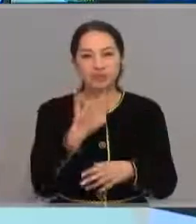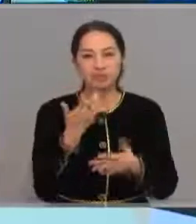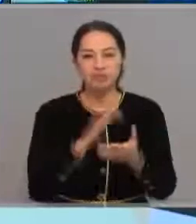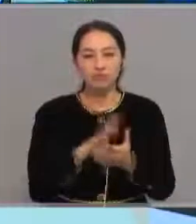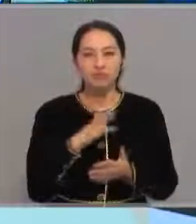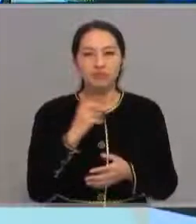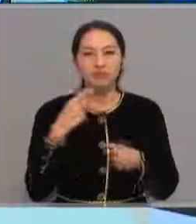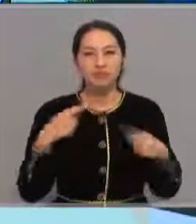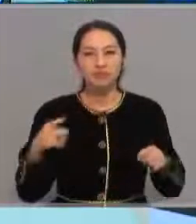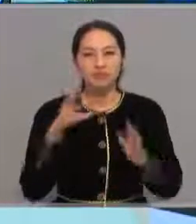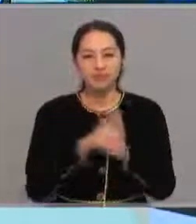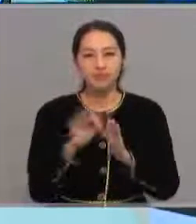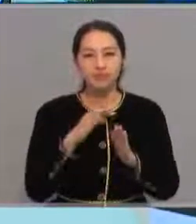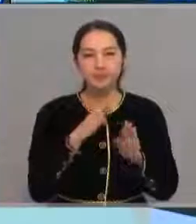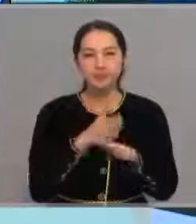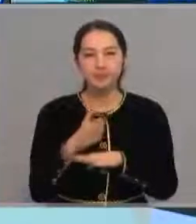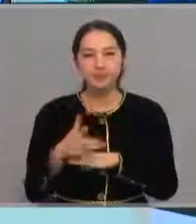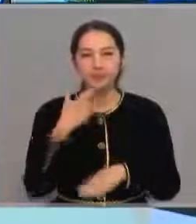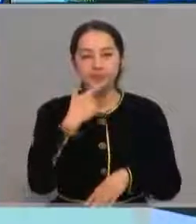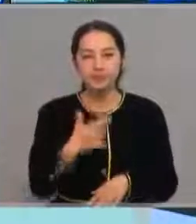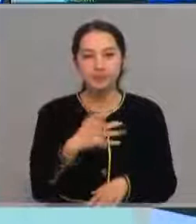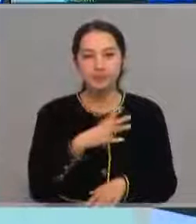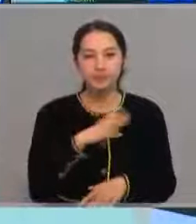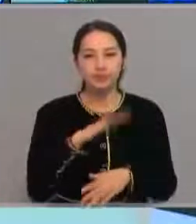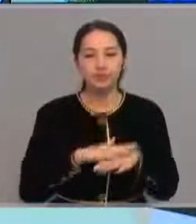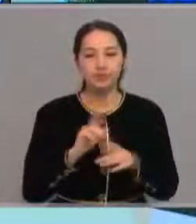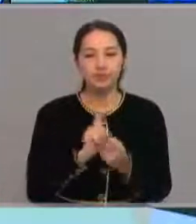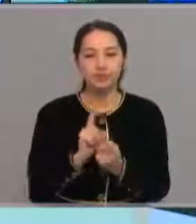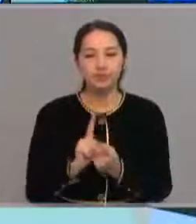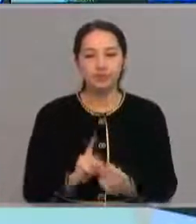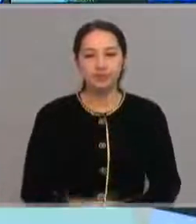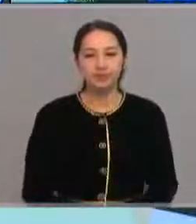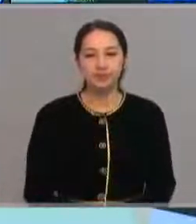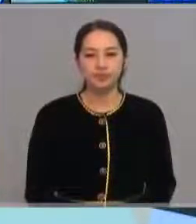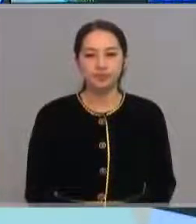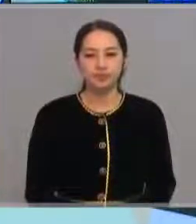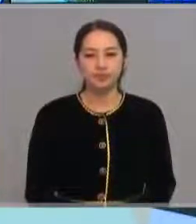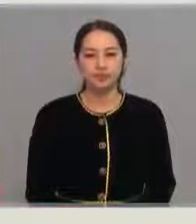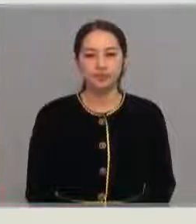да әлеуметтік нысандарды қаралап, халықпен кездесулер өткізді. Толығырақ тілші бейнематериалында.